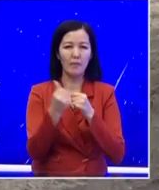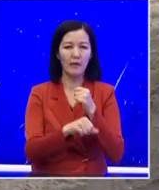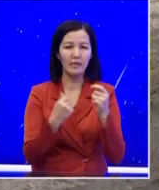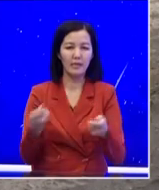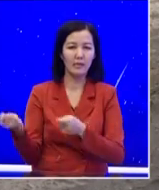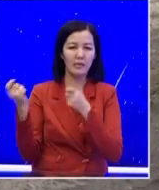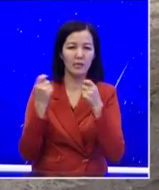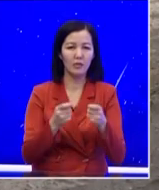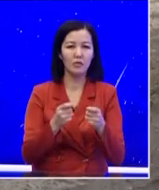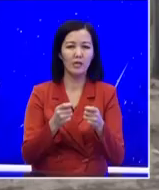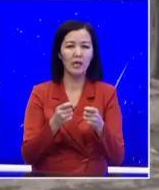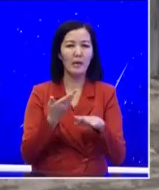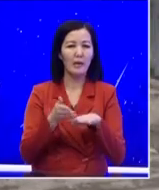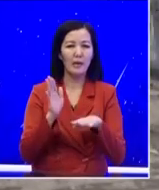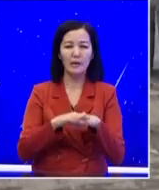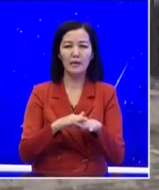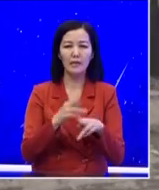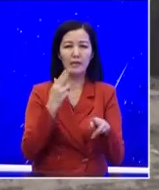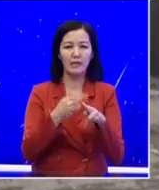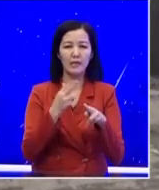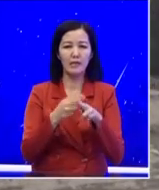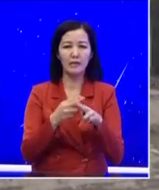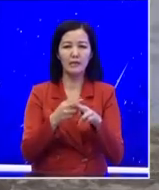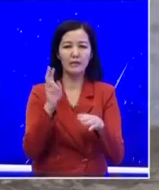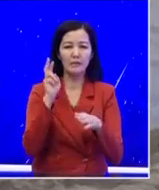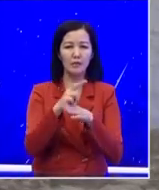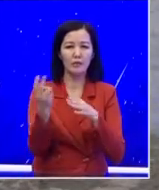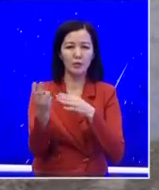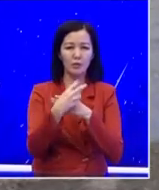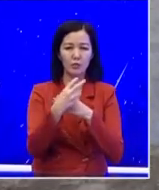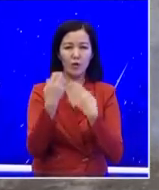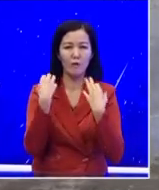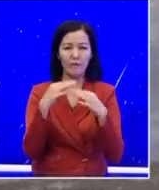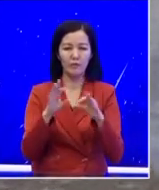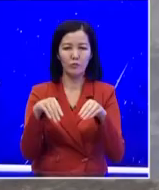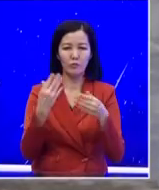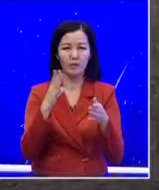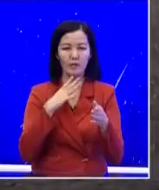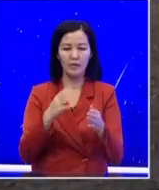материалдық заттар жеткізушілерінің еш қиындықсыз кіріп шығуына мүмкіндік берілген.